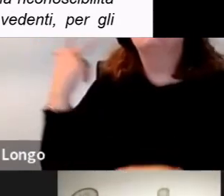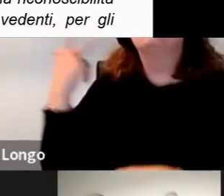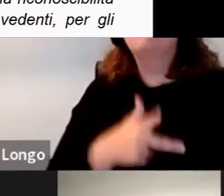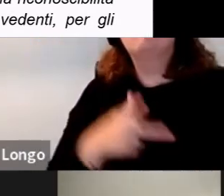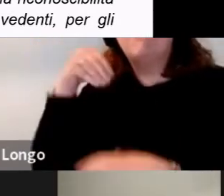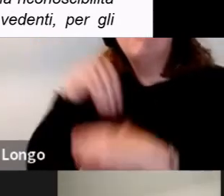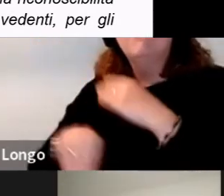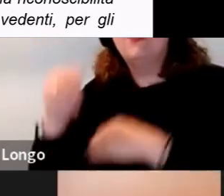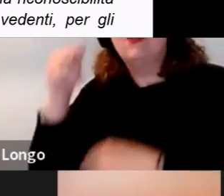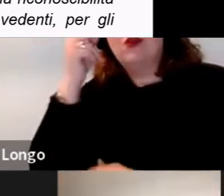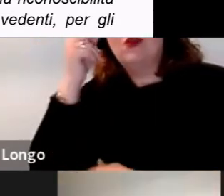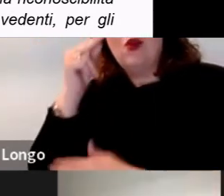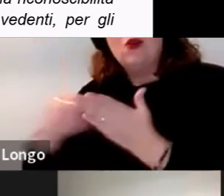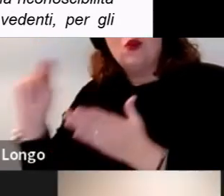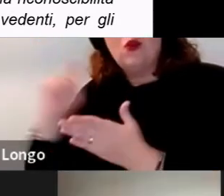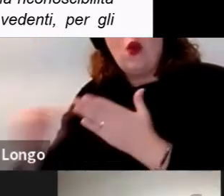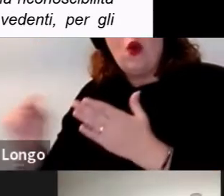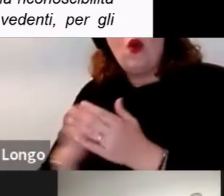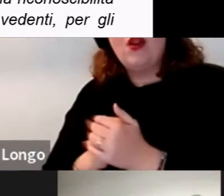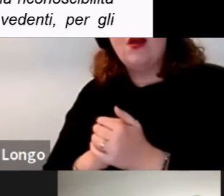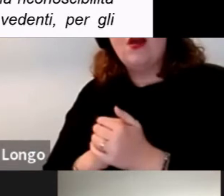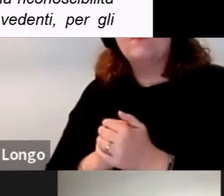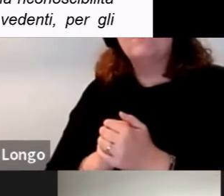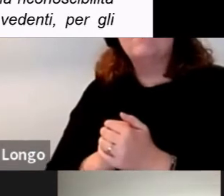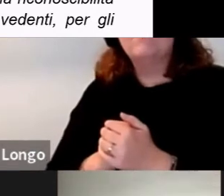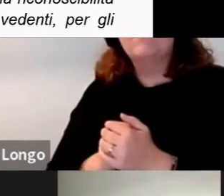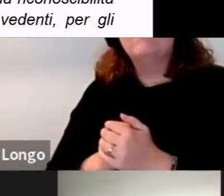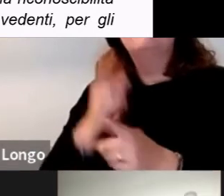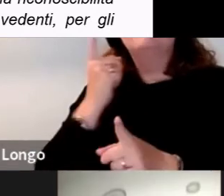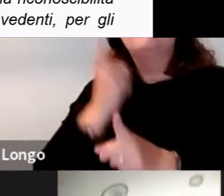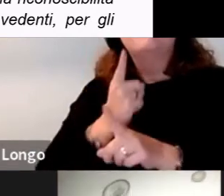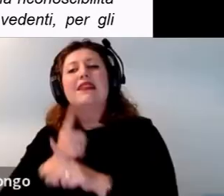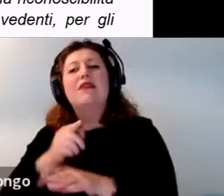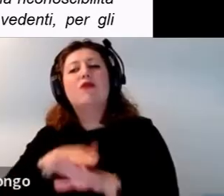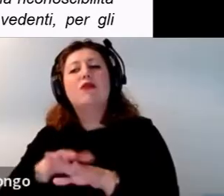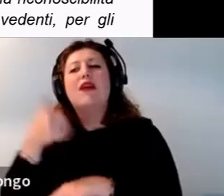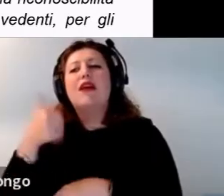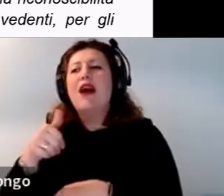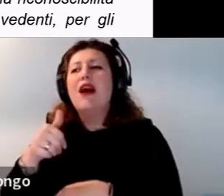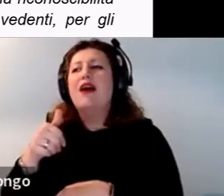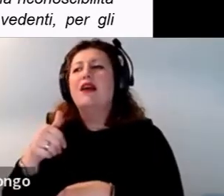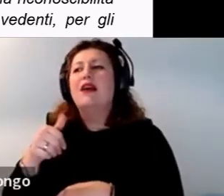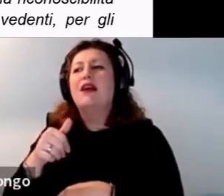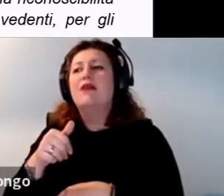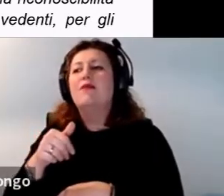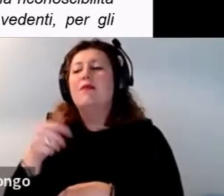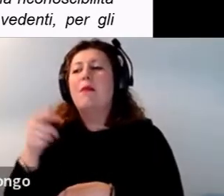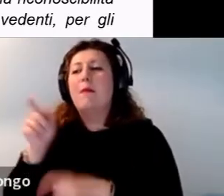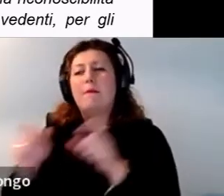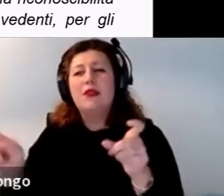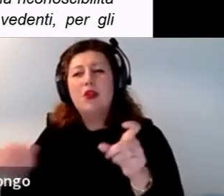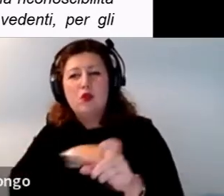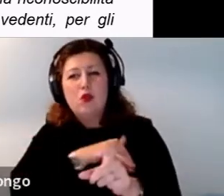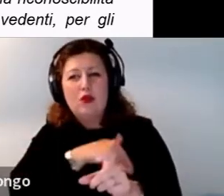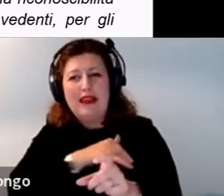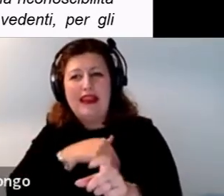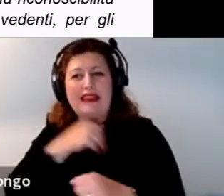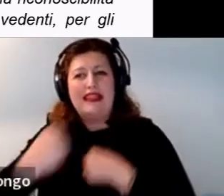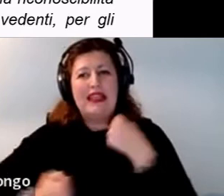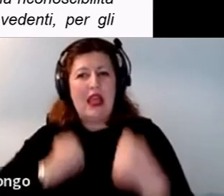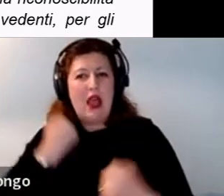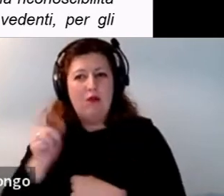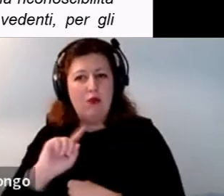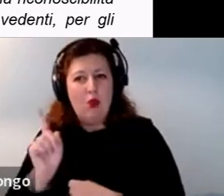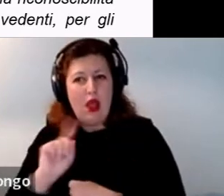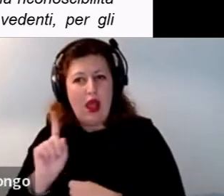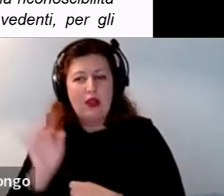della scuola, devono assicurare la loro utilizzazione anche da parte di studenti non deambulanti o con difficoltà di